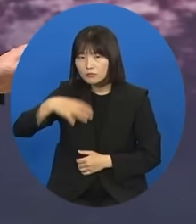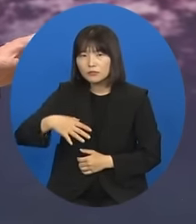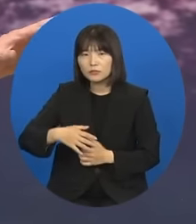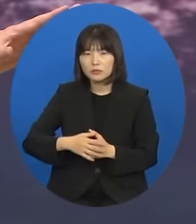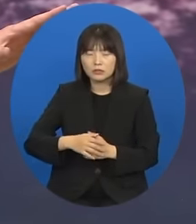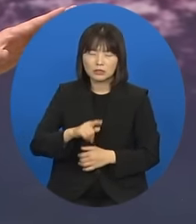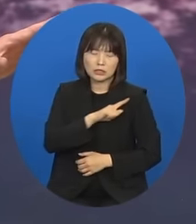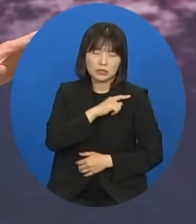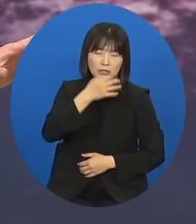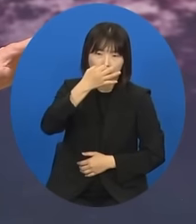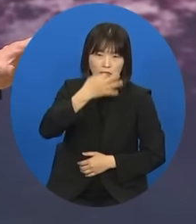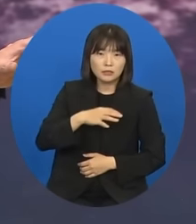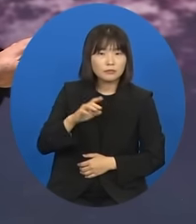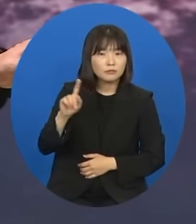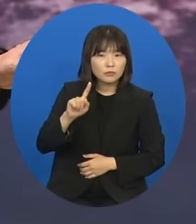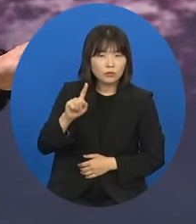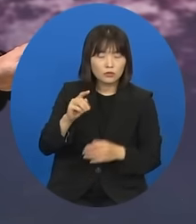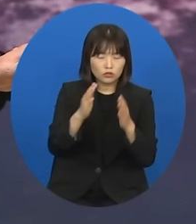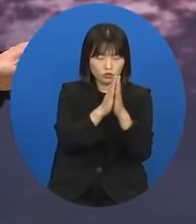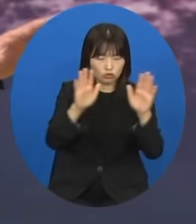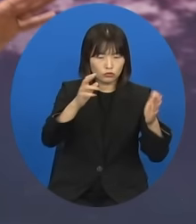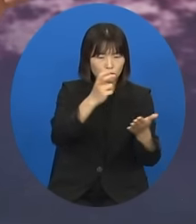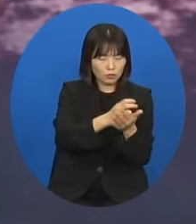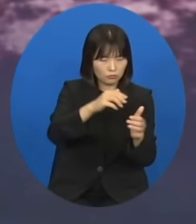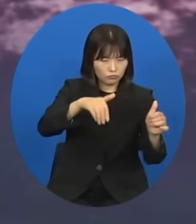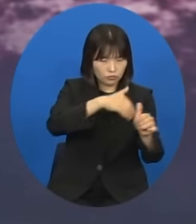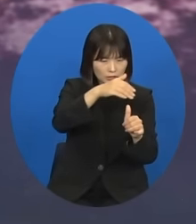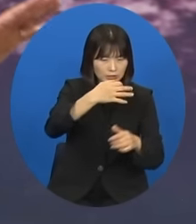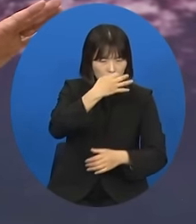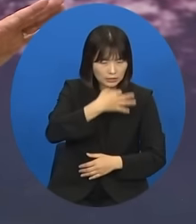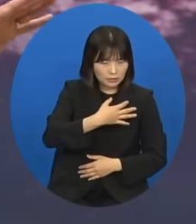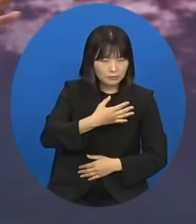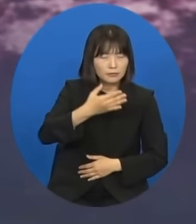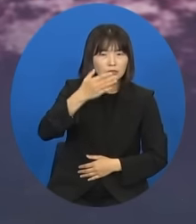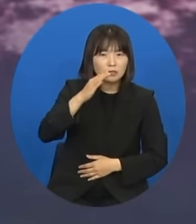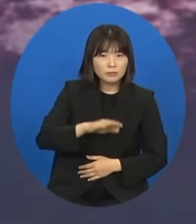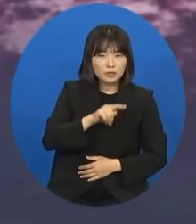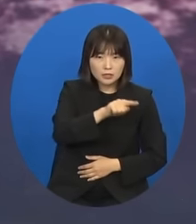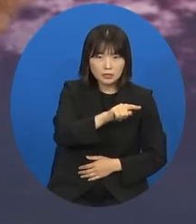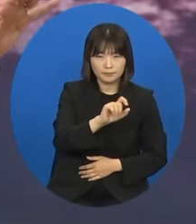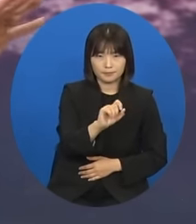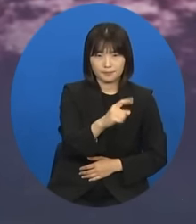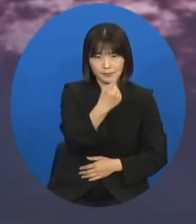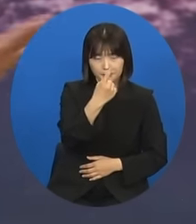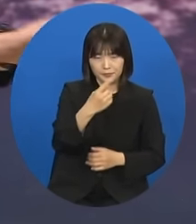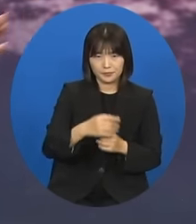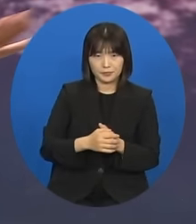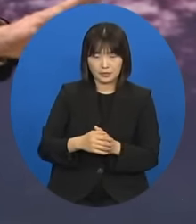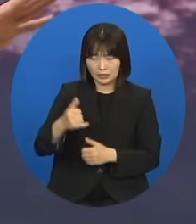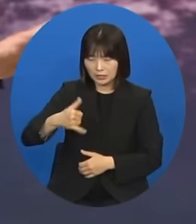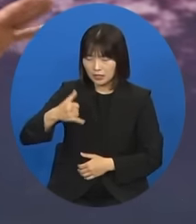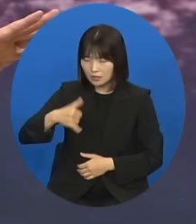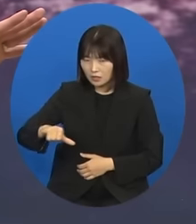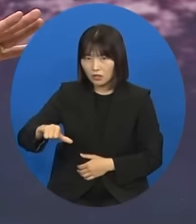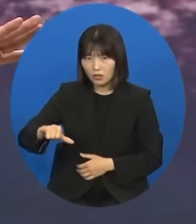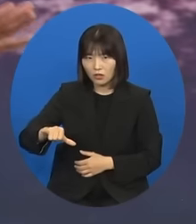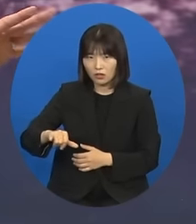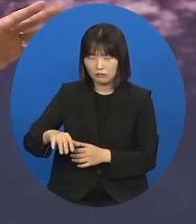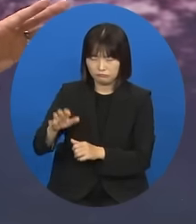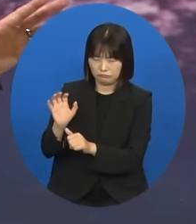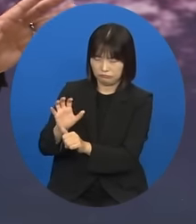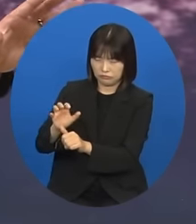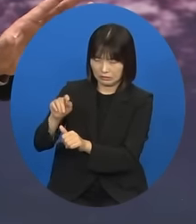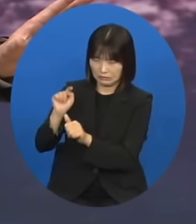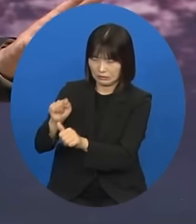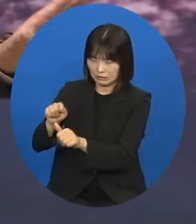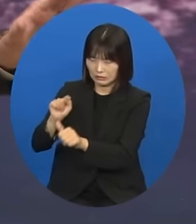힘든 것은이 율법적인 분위기도 힘들지만 이것 때문에 아이들을 다그쳐서 아이들과 관계가 틀어진 것이